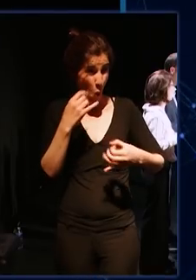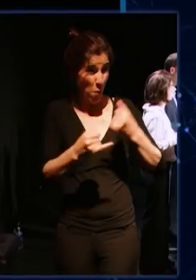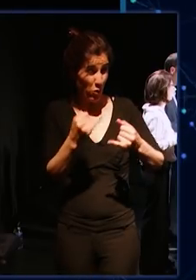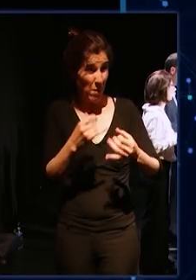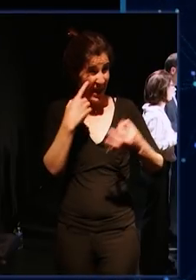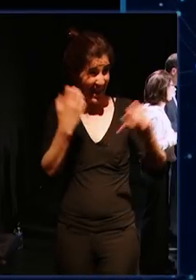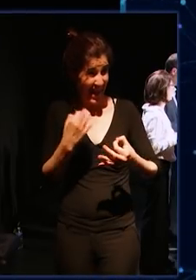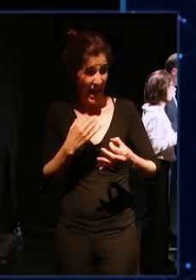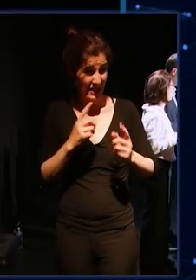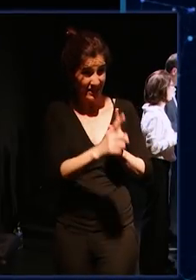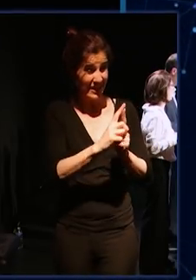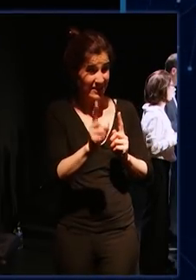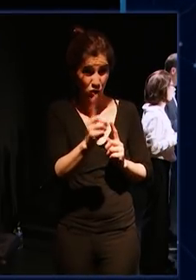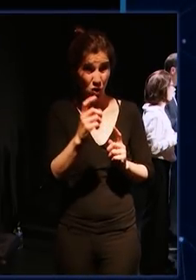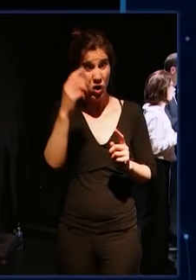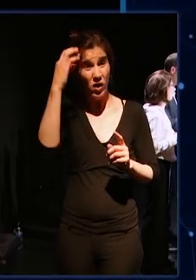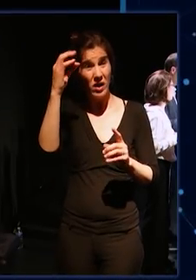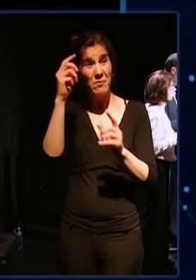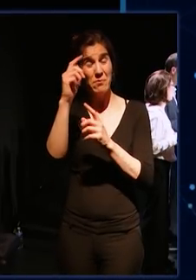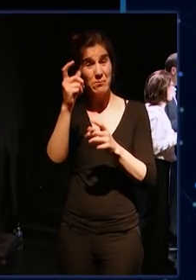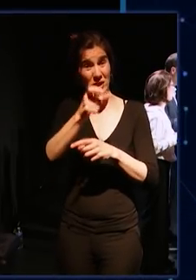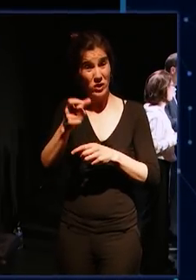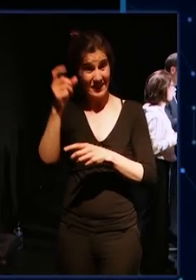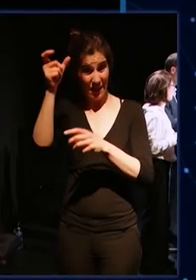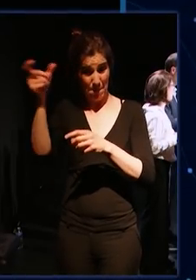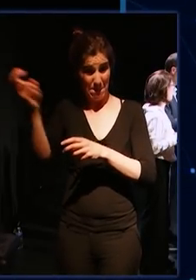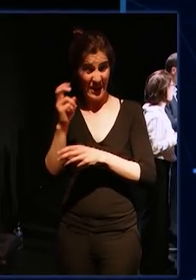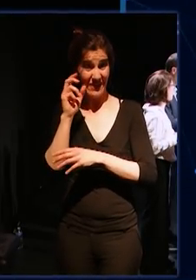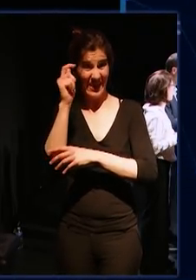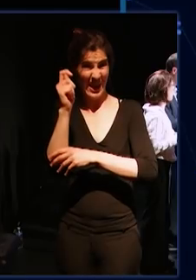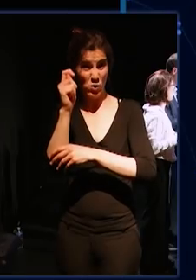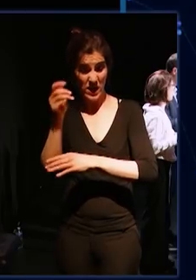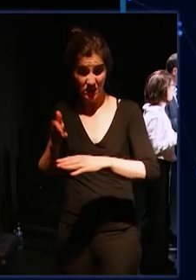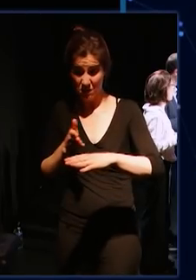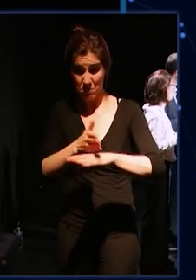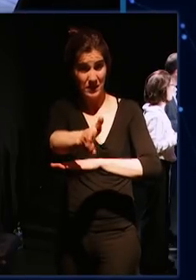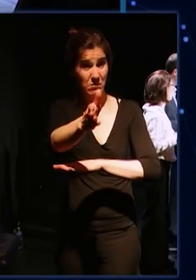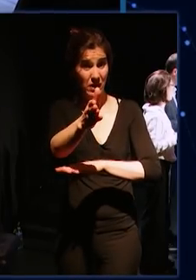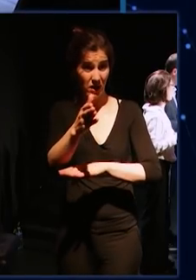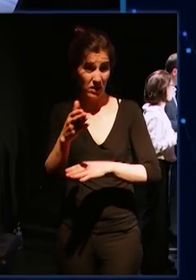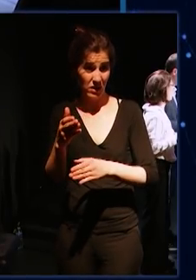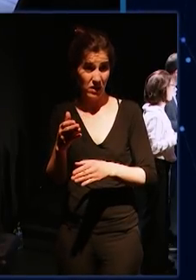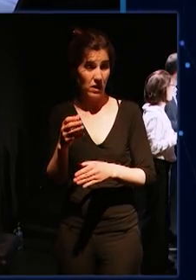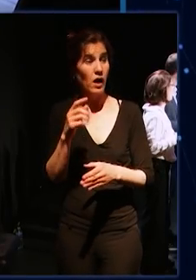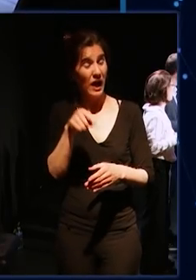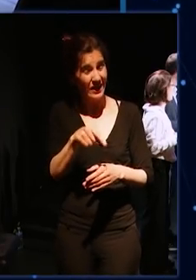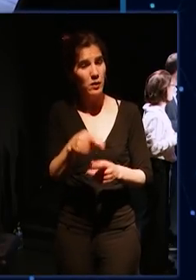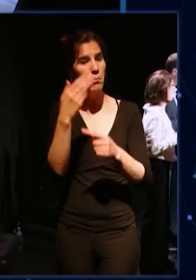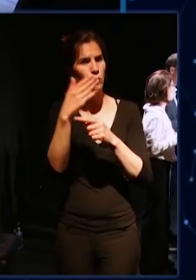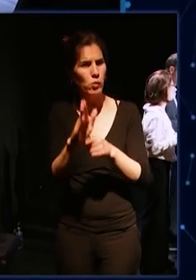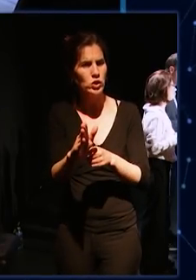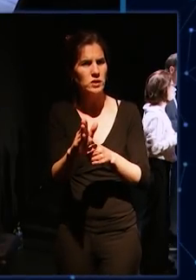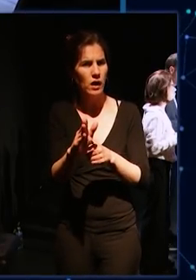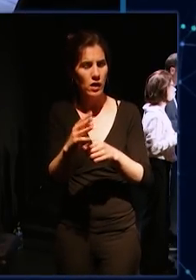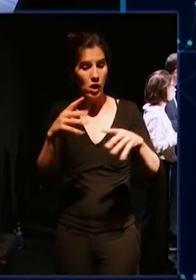trànsit són les persones que venen de Granollers i passen per la carretera de Dosrius i a l'inrevés. I en tot cas aquí la proposta és fer una proposta de malla